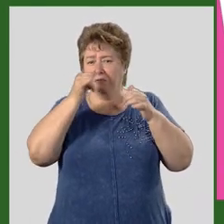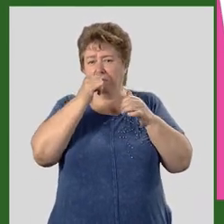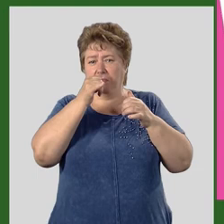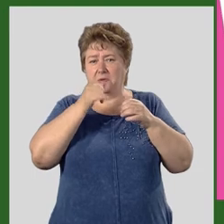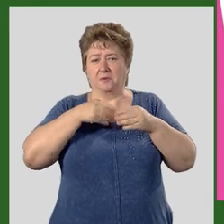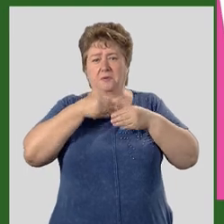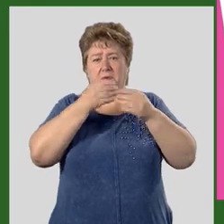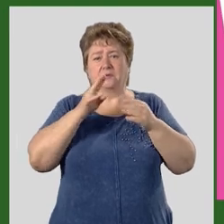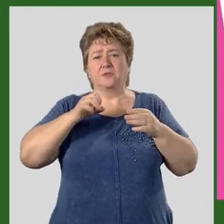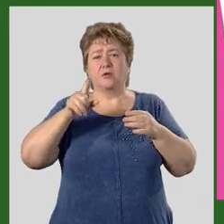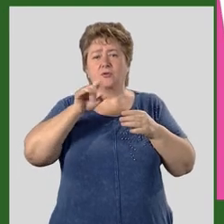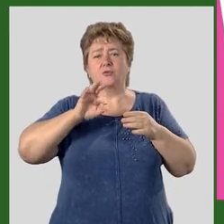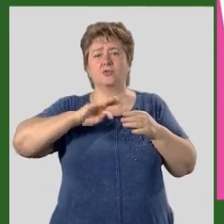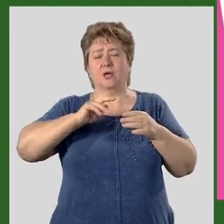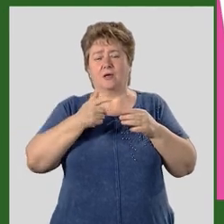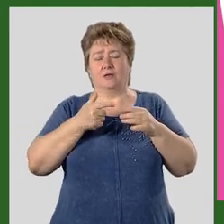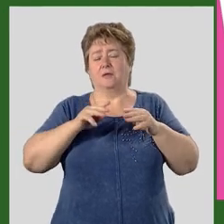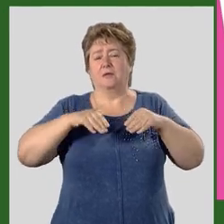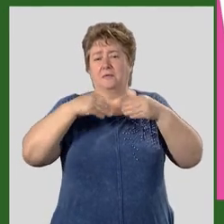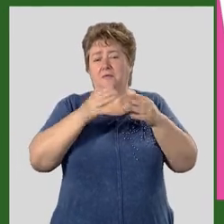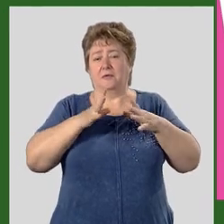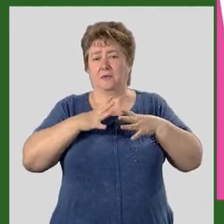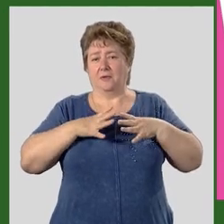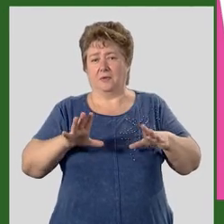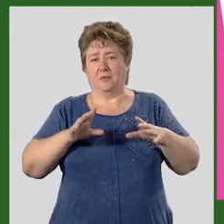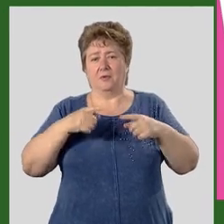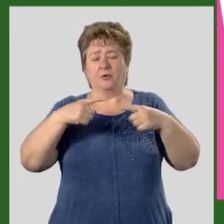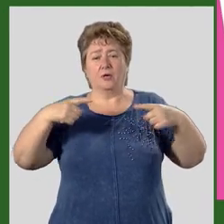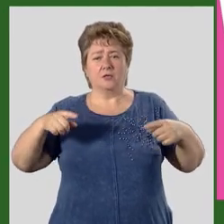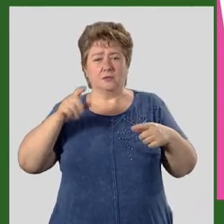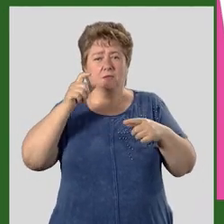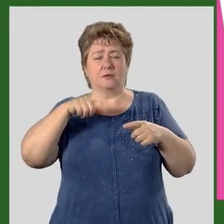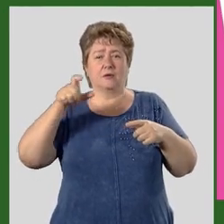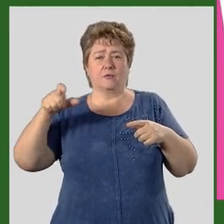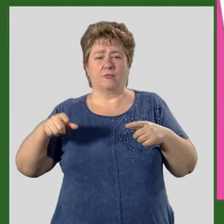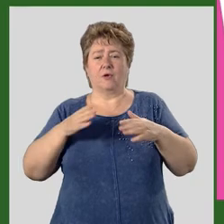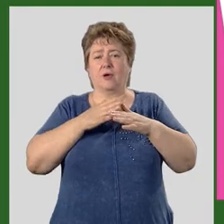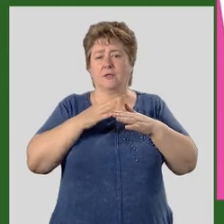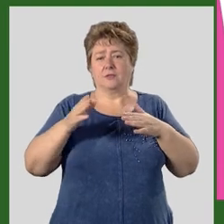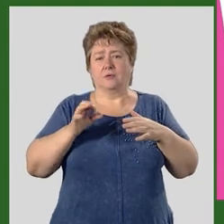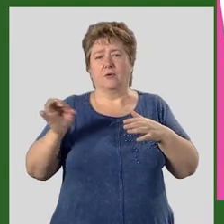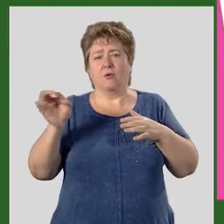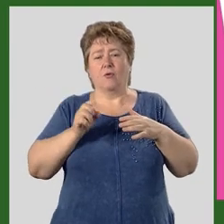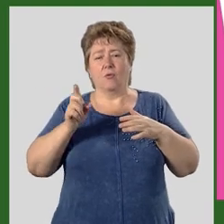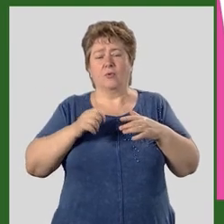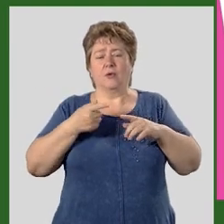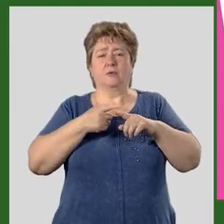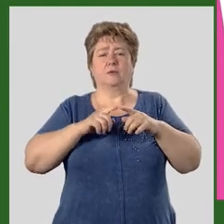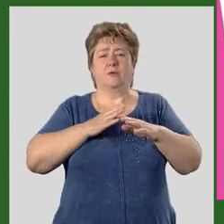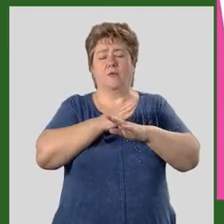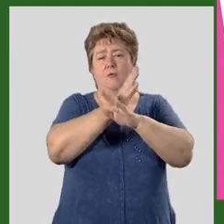для всей Тяньшанской системы не дают, и у разных народов отдельные области этих